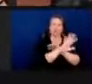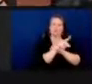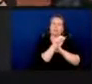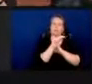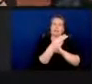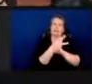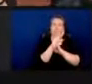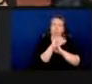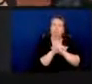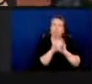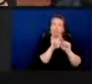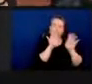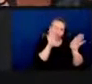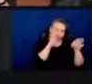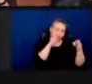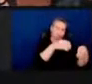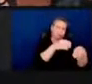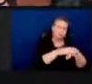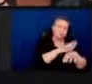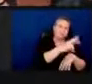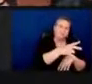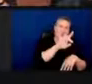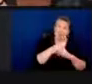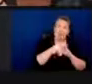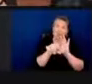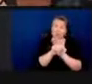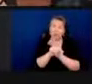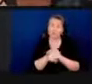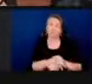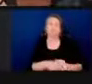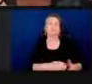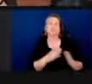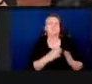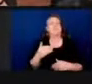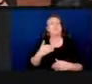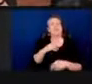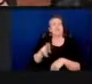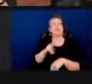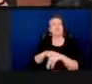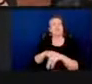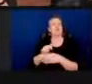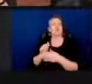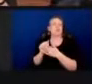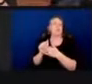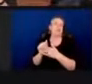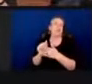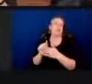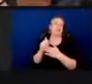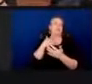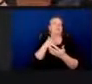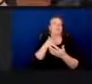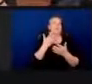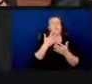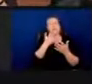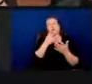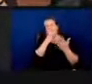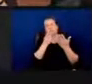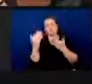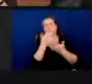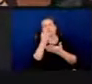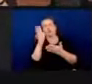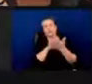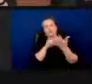itakaandaa na wanafunzi wataweza kuchagua njia ambayo wangependa kufuata. Pia tuna viongozi ambao